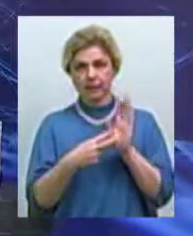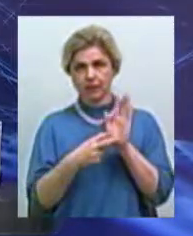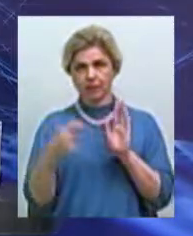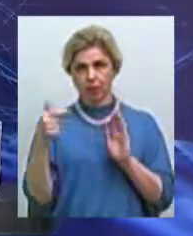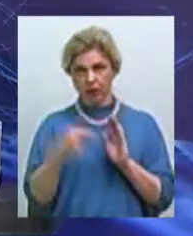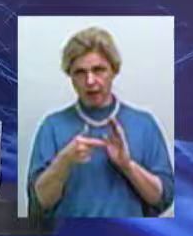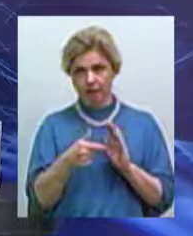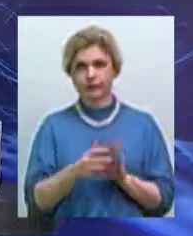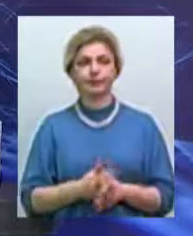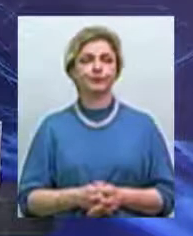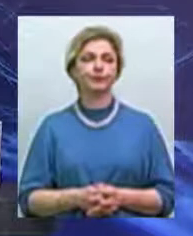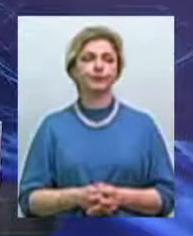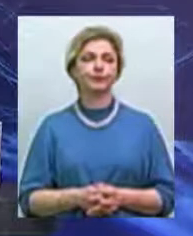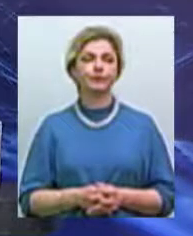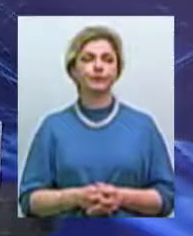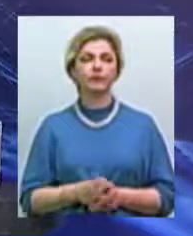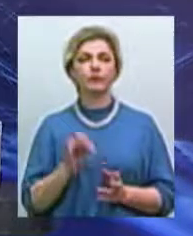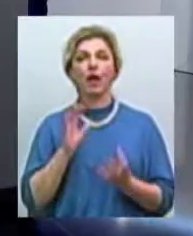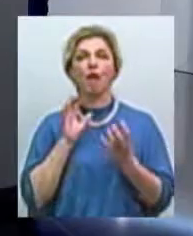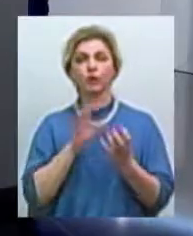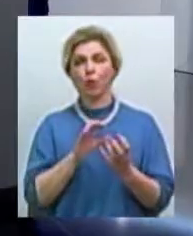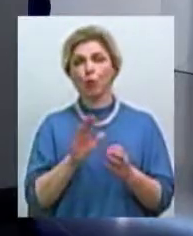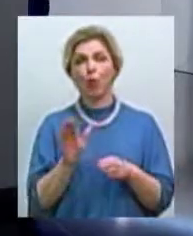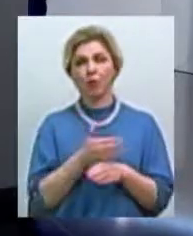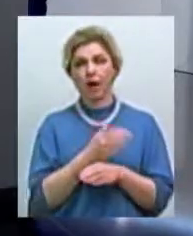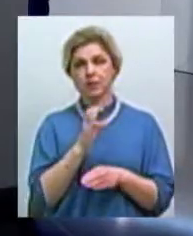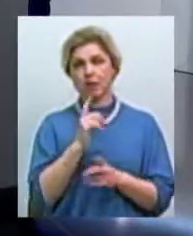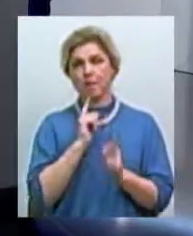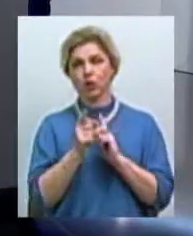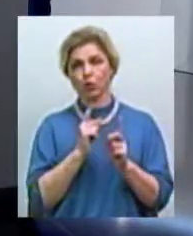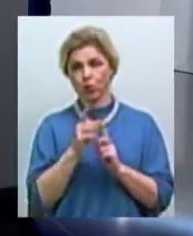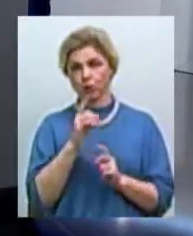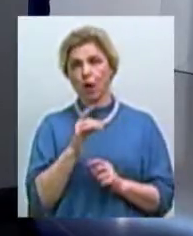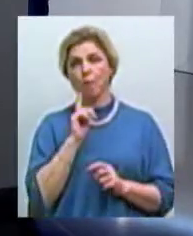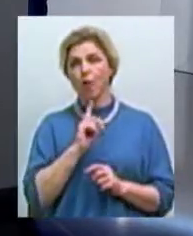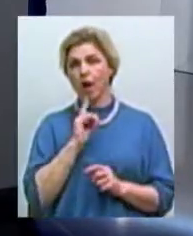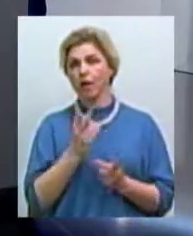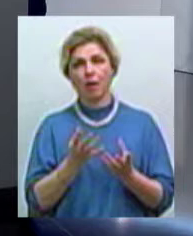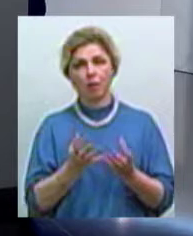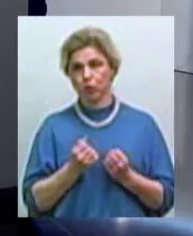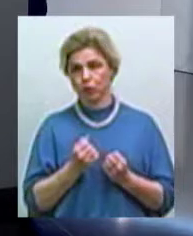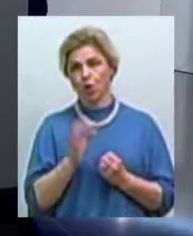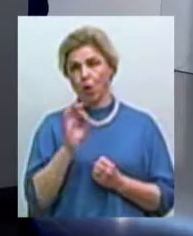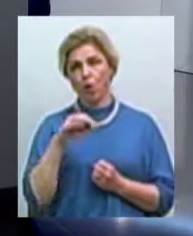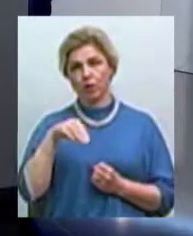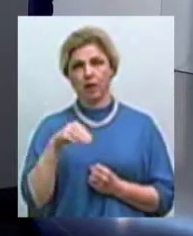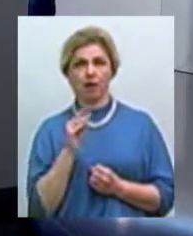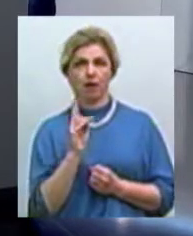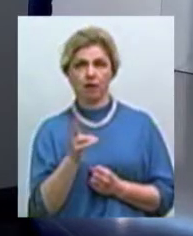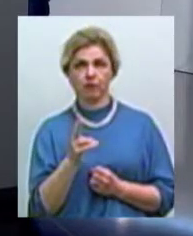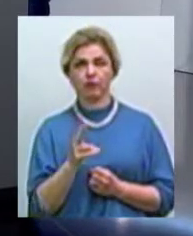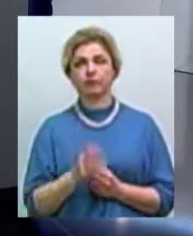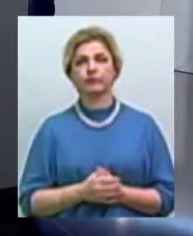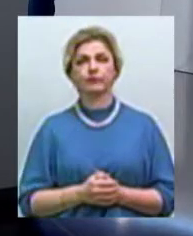100 неоподаткованих мінімумів. І автобус знятий з маршрута, поки він не отримає проходження ОТК, він на лінію не